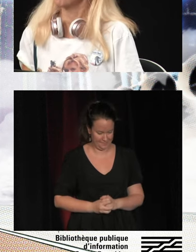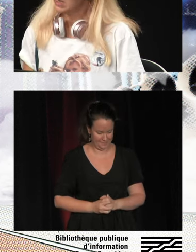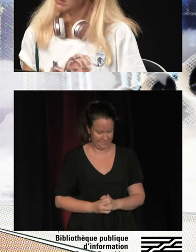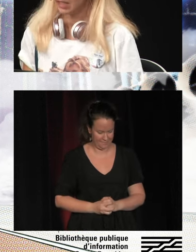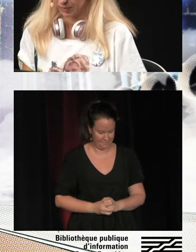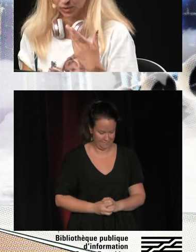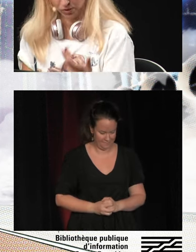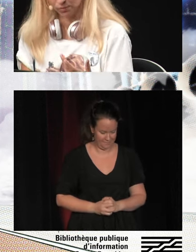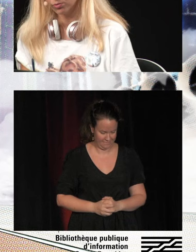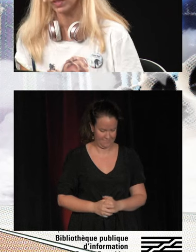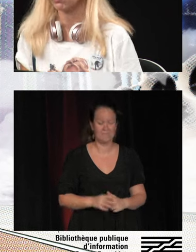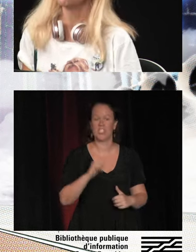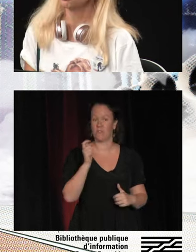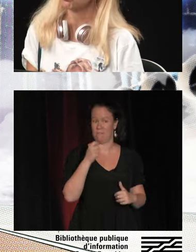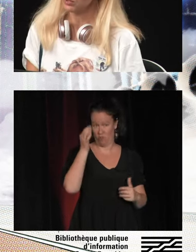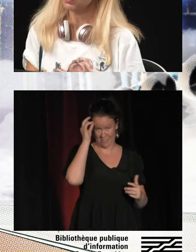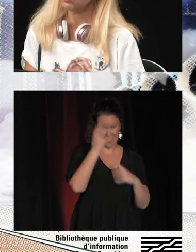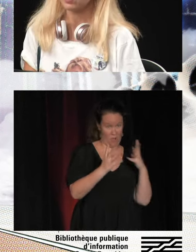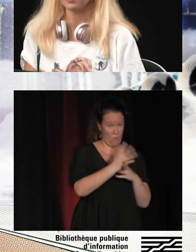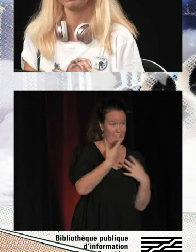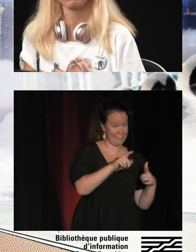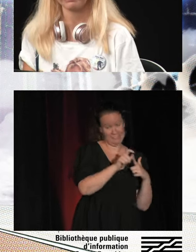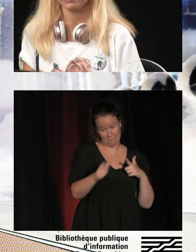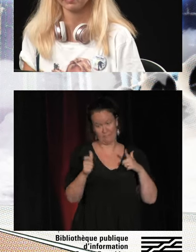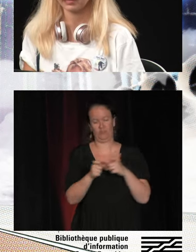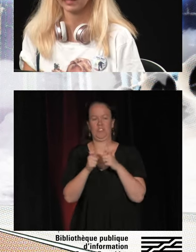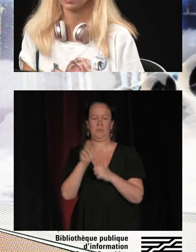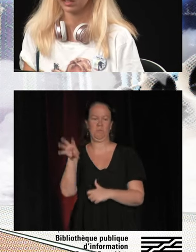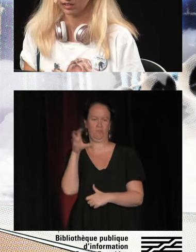Et enfin, après ce niveau, nous arriverons donc au château de Bowser. Vous